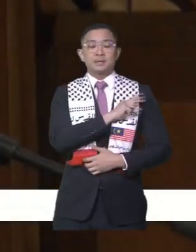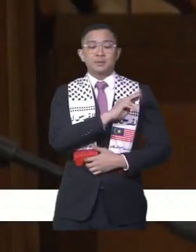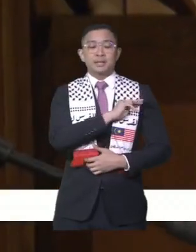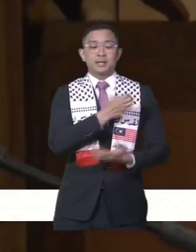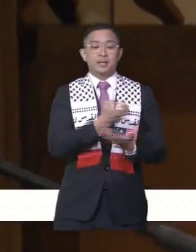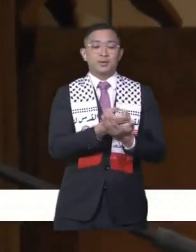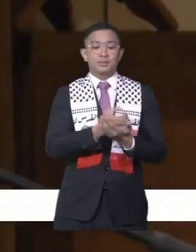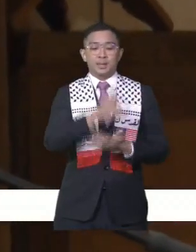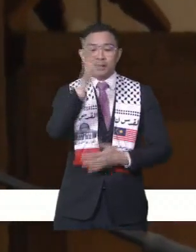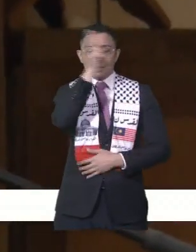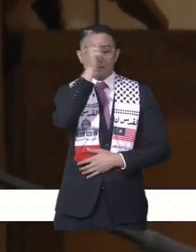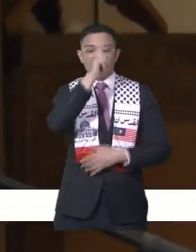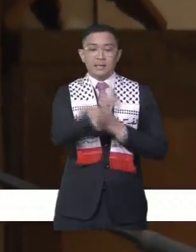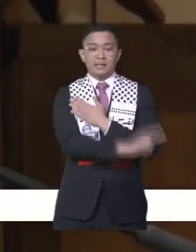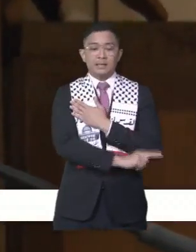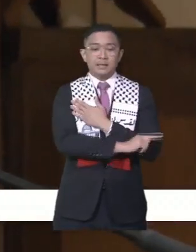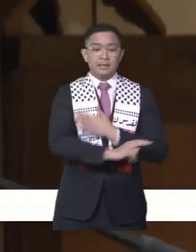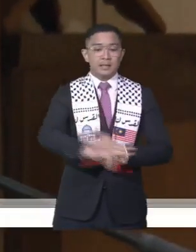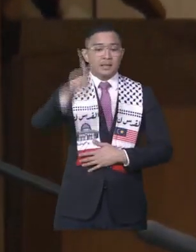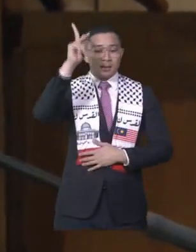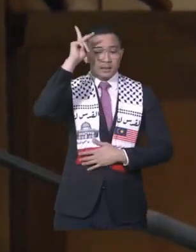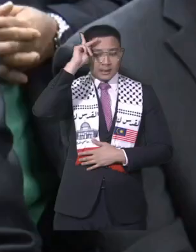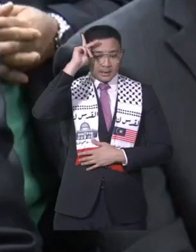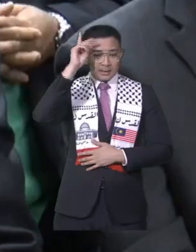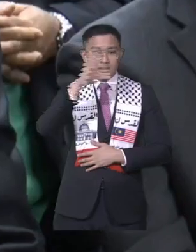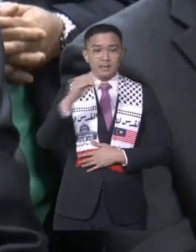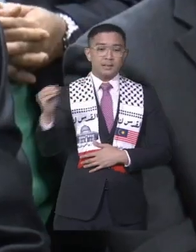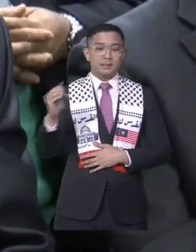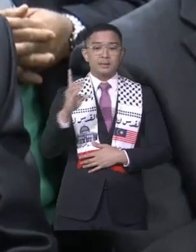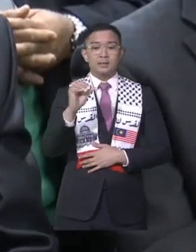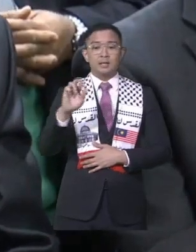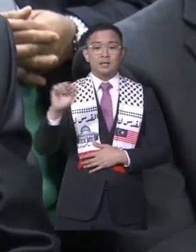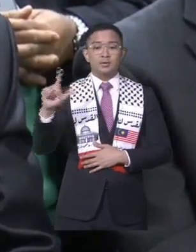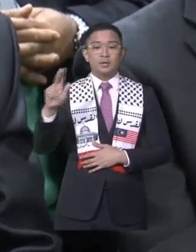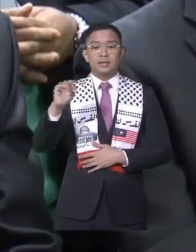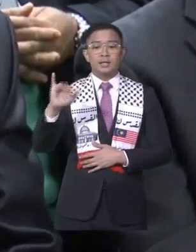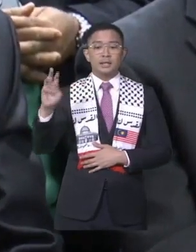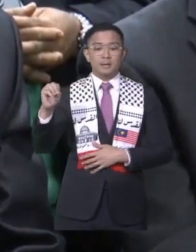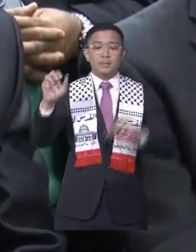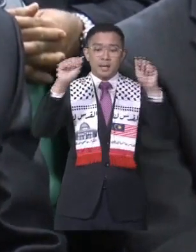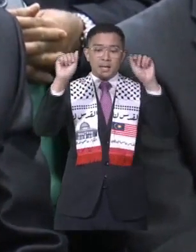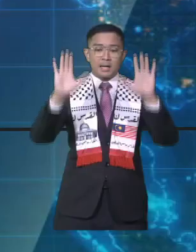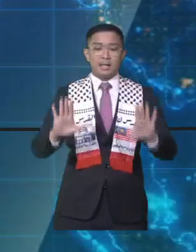Kementerian Ekonomi bersama Kerajaan Negeri Kelantan di Kompleks Kota Darul Naim pada Ahad.